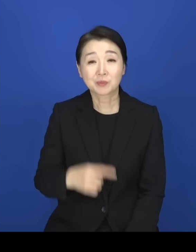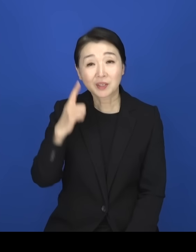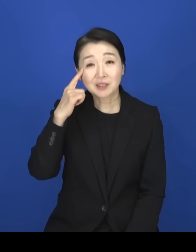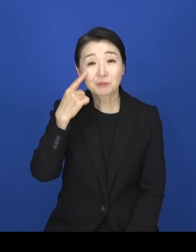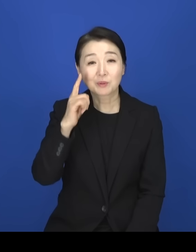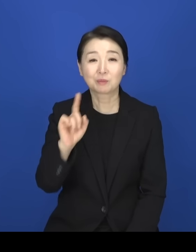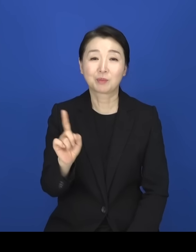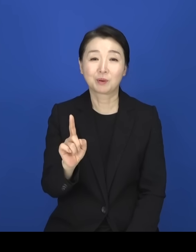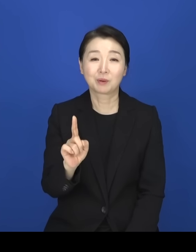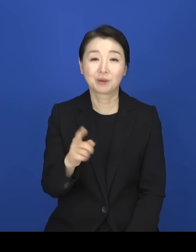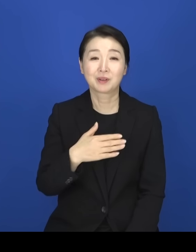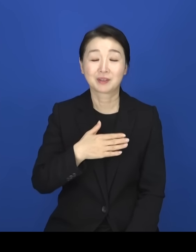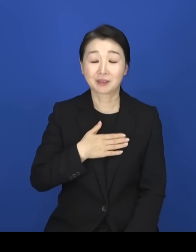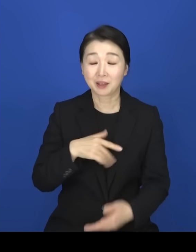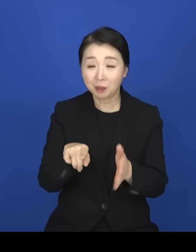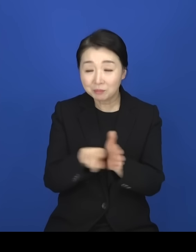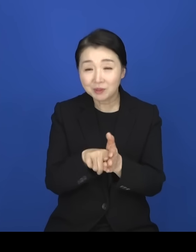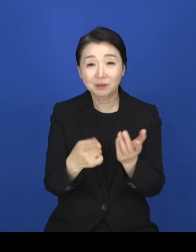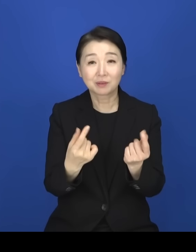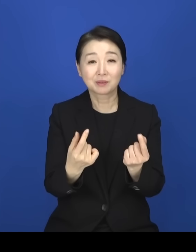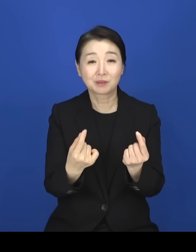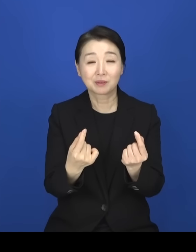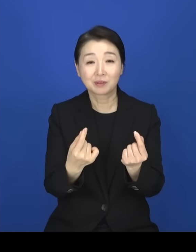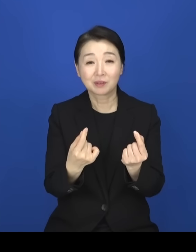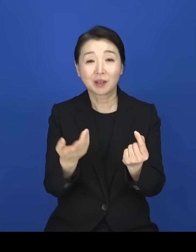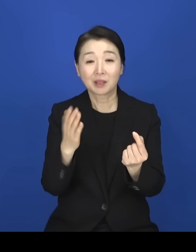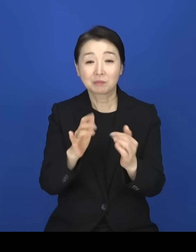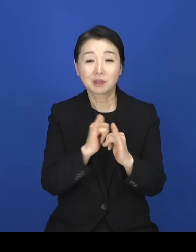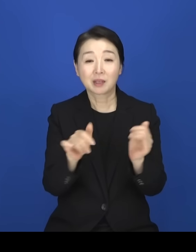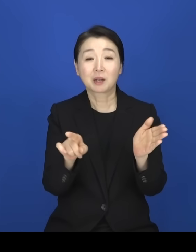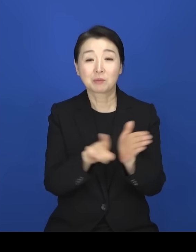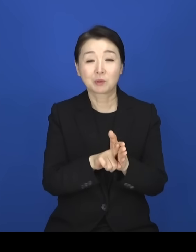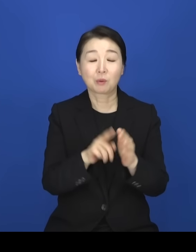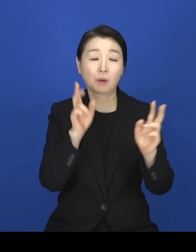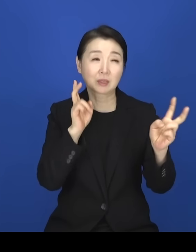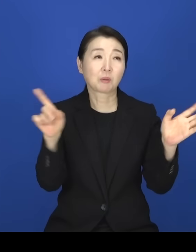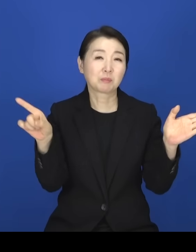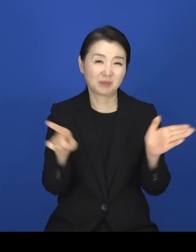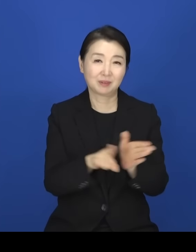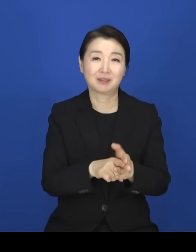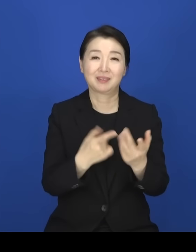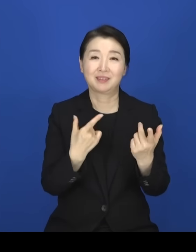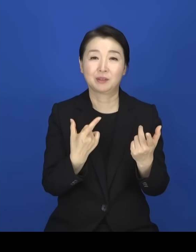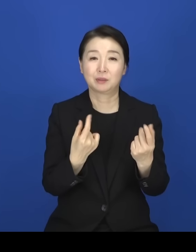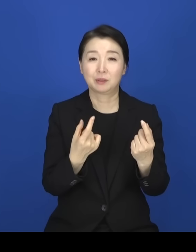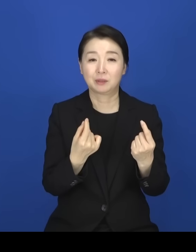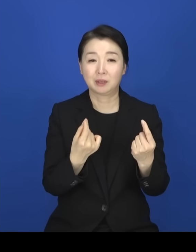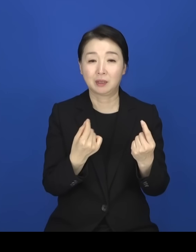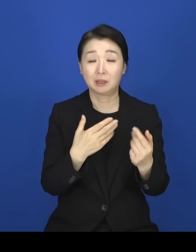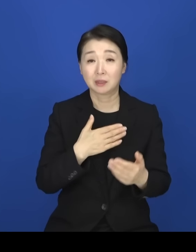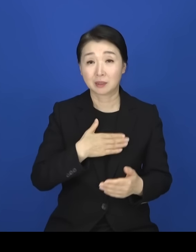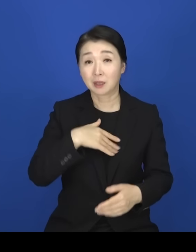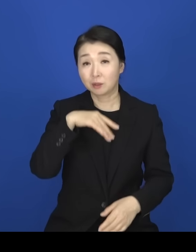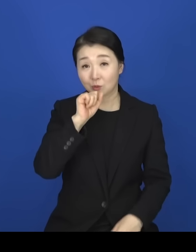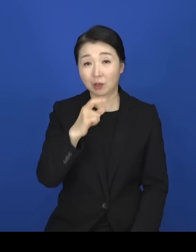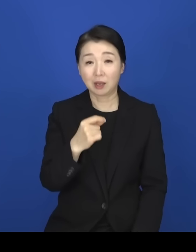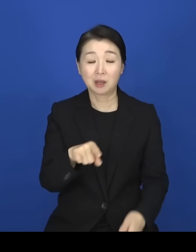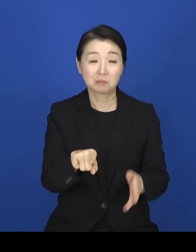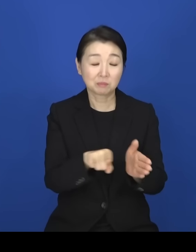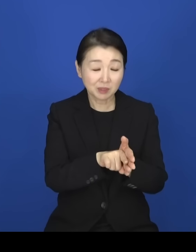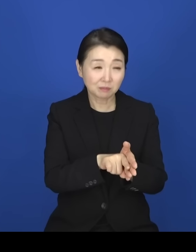생각해보니까 예. 제가 믿긴 믿은 거예요. 예. 사람을 믿고 그 기업을 믿은 거예요. 예. 근데 저는 너무 좋았죠.